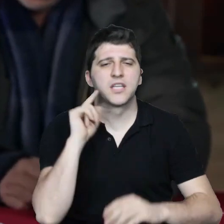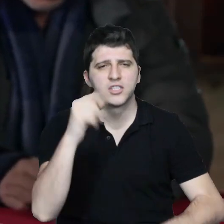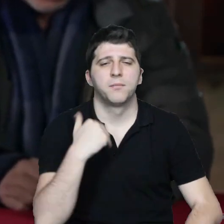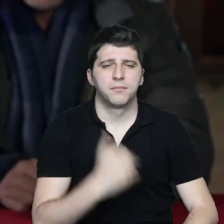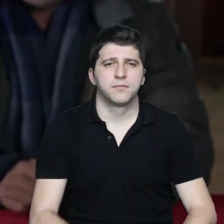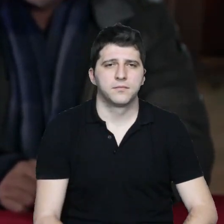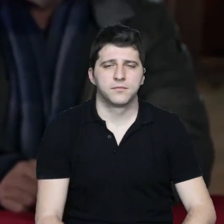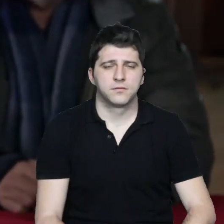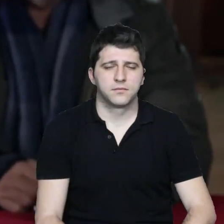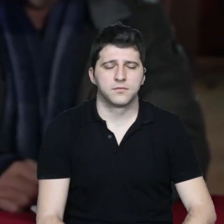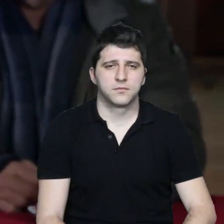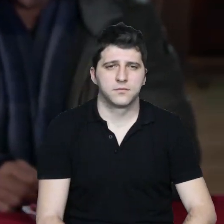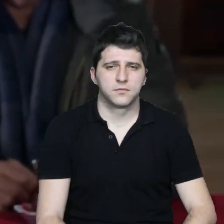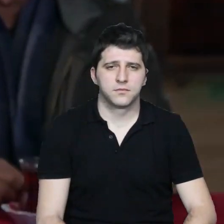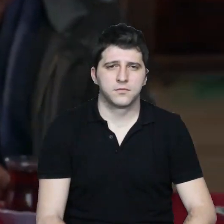ben.